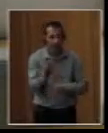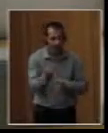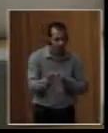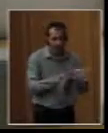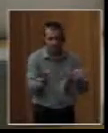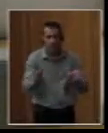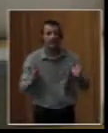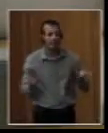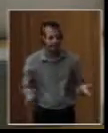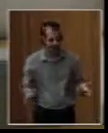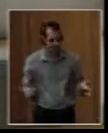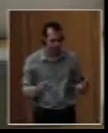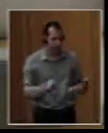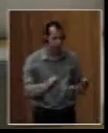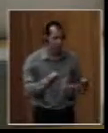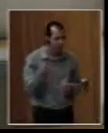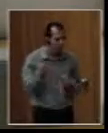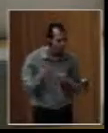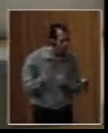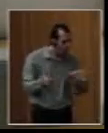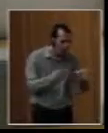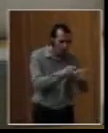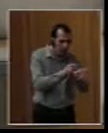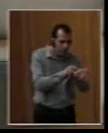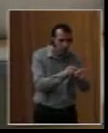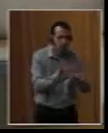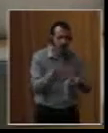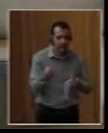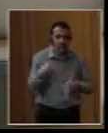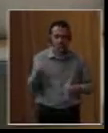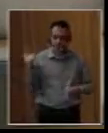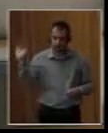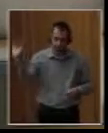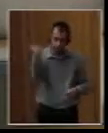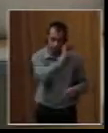να παρουσιάσουμε και να επισημάνουμε στους αρμόδιους υπουργούς